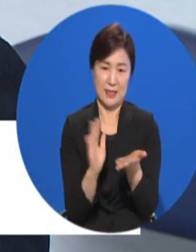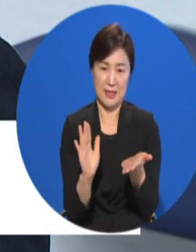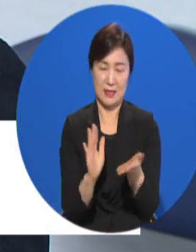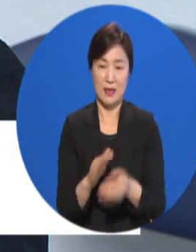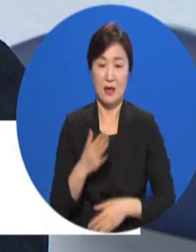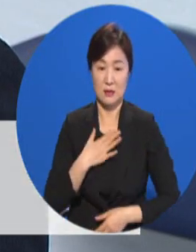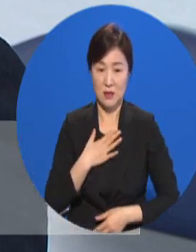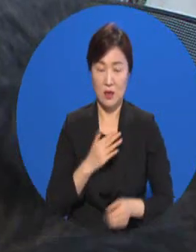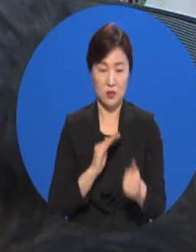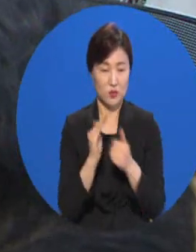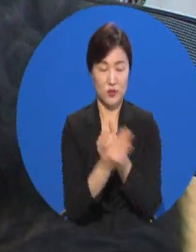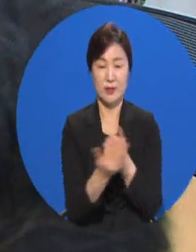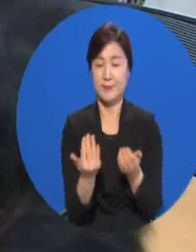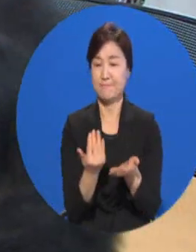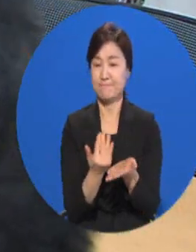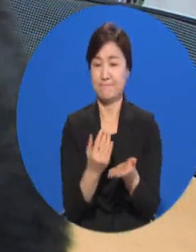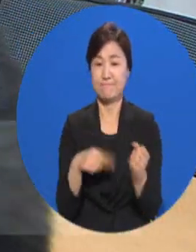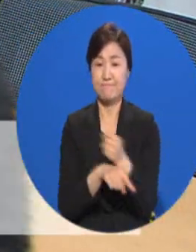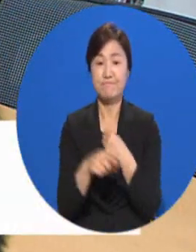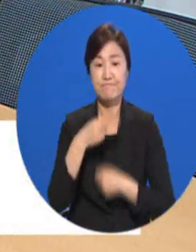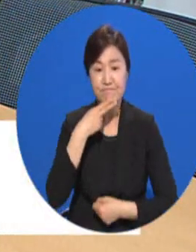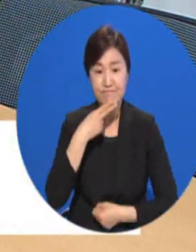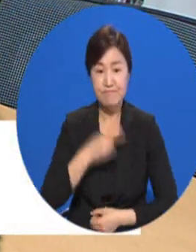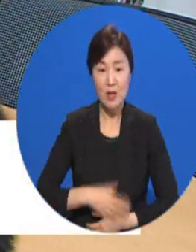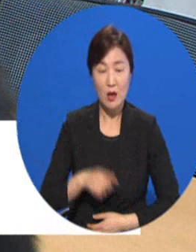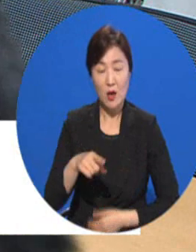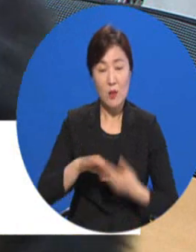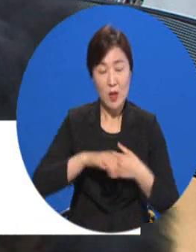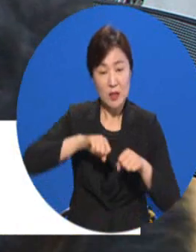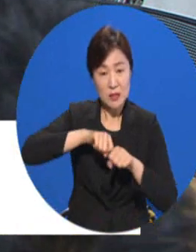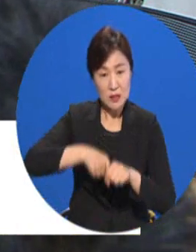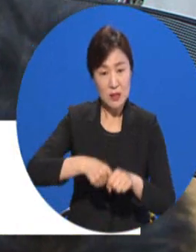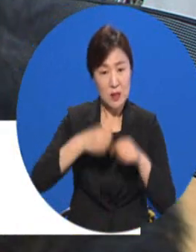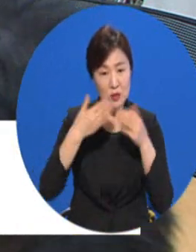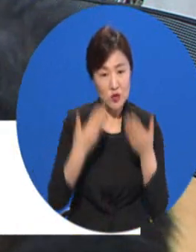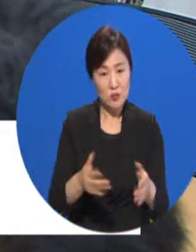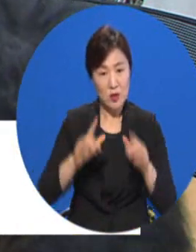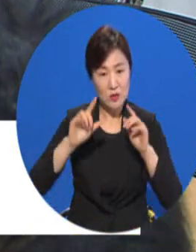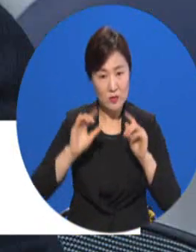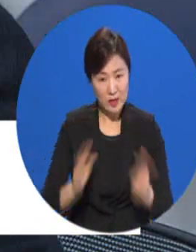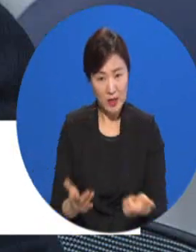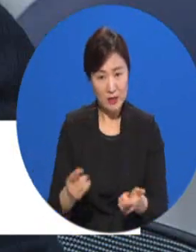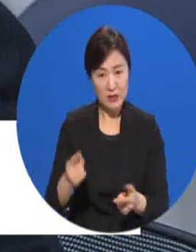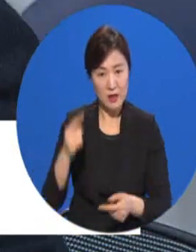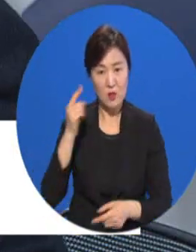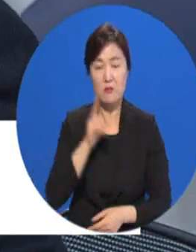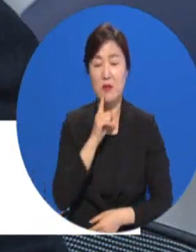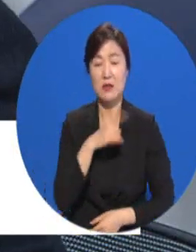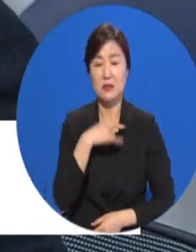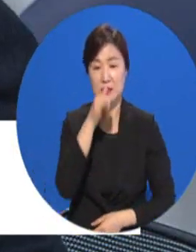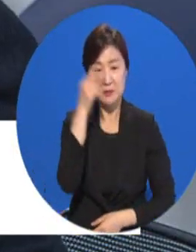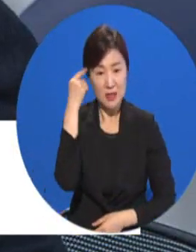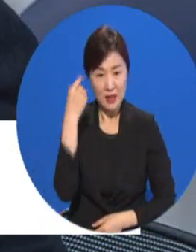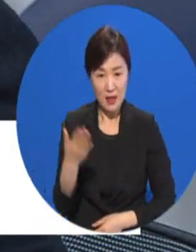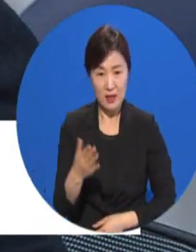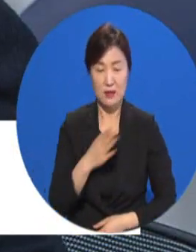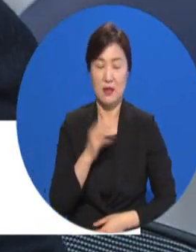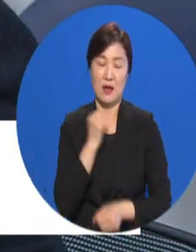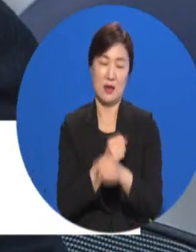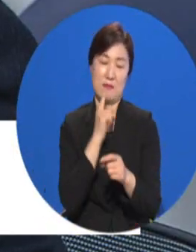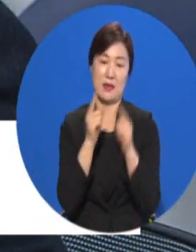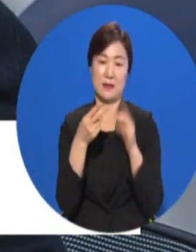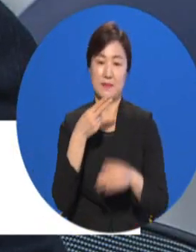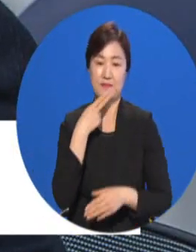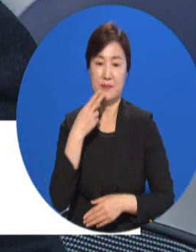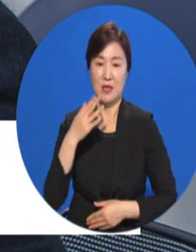이유가 없습니다. 징계를 주면 되겠냐는 얘기를 한 적이 없으신 건가요? 저는 확인한 부분이 있어요. 그건 내가 노코멘트 하겠습니다. 그건